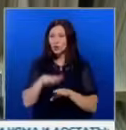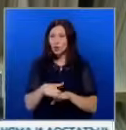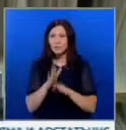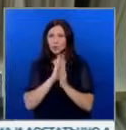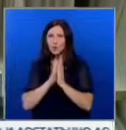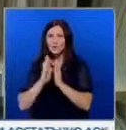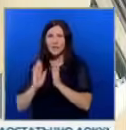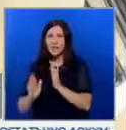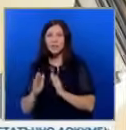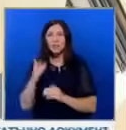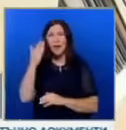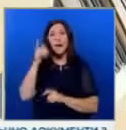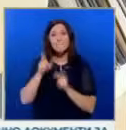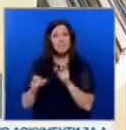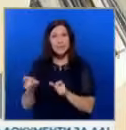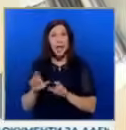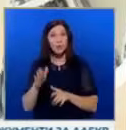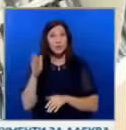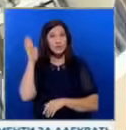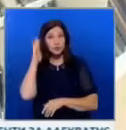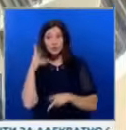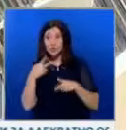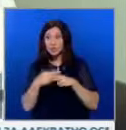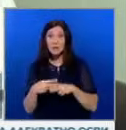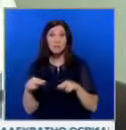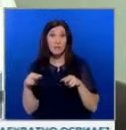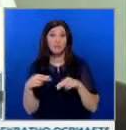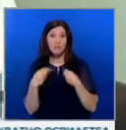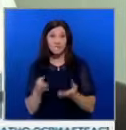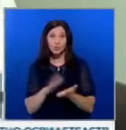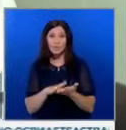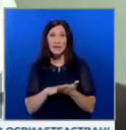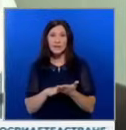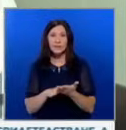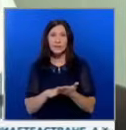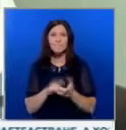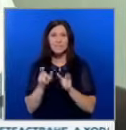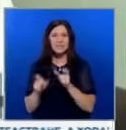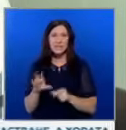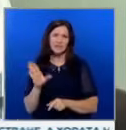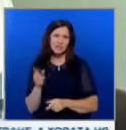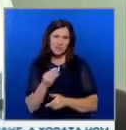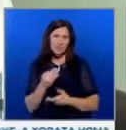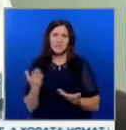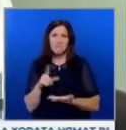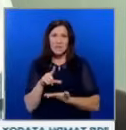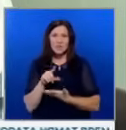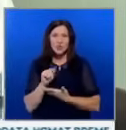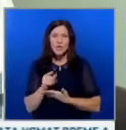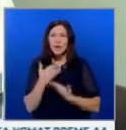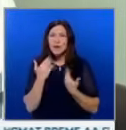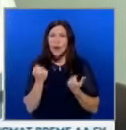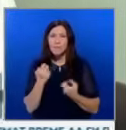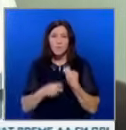на пациентите. Ако не бъдат чути, ще спрат да освидетелстват пациенти. Ние сме всички пенсионери.